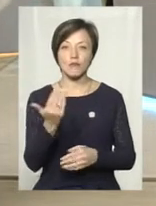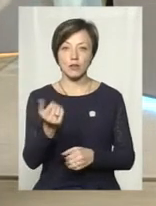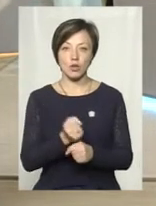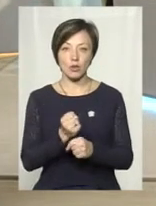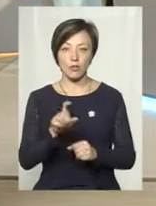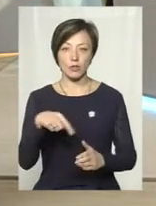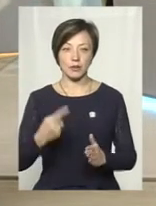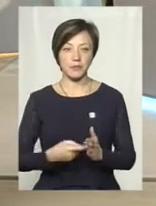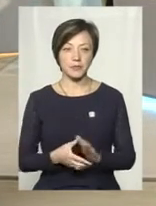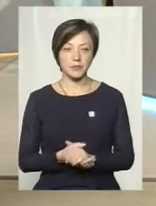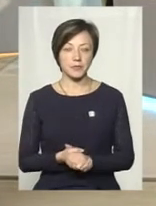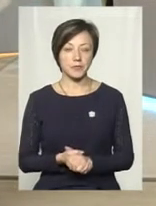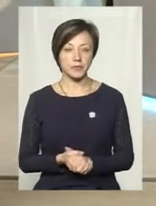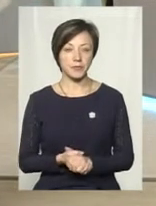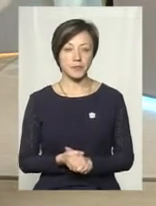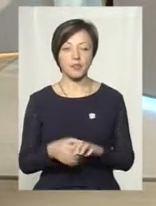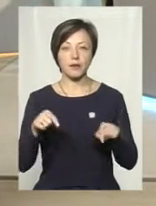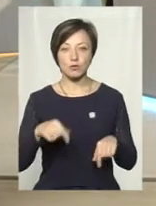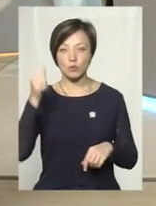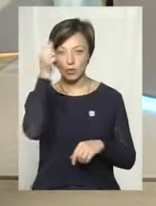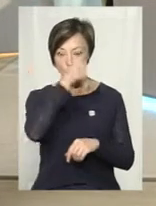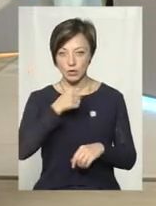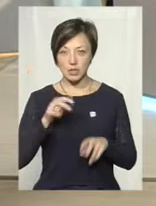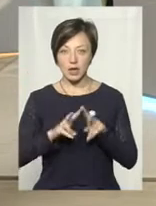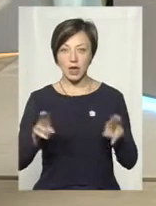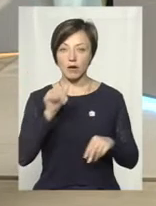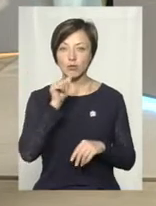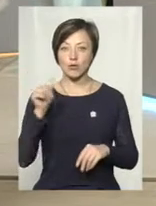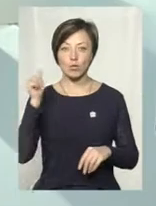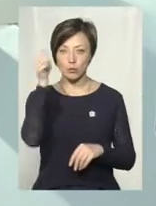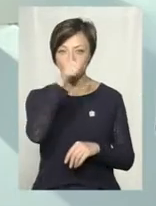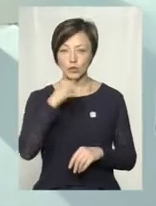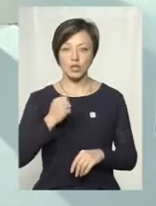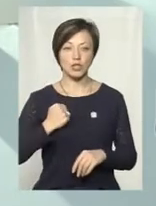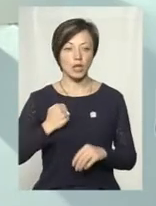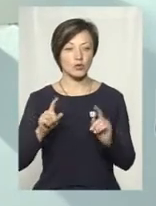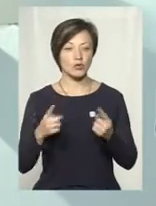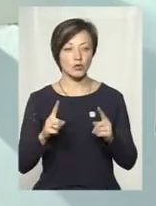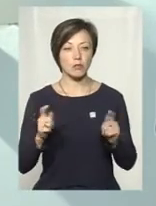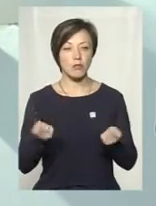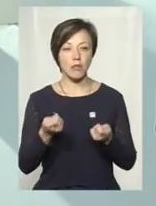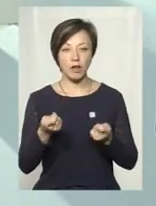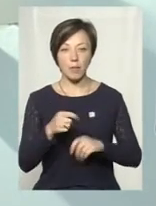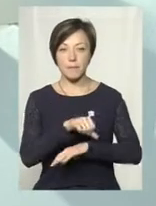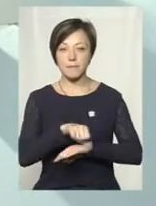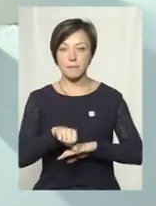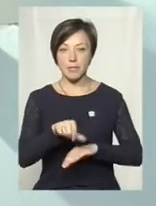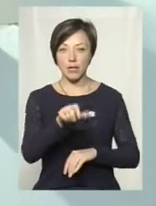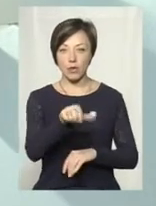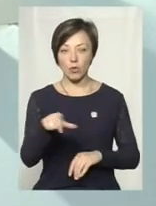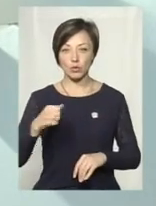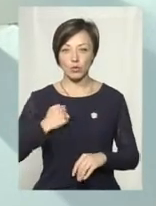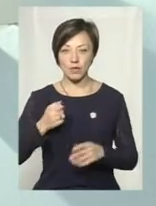робота з військовою службою? В цьому році, як і в минулому році, на жаль, чомусь дуже мало прикордонників було